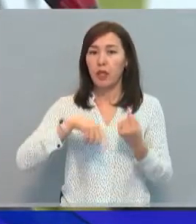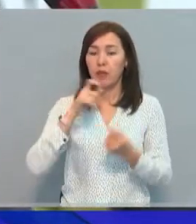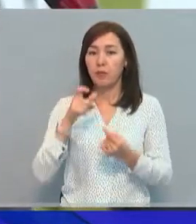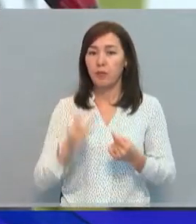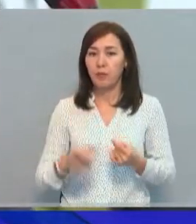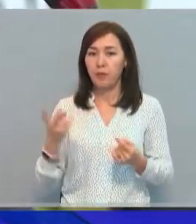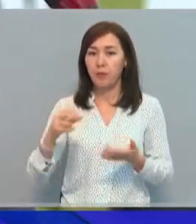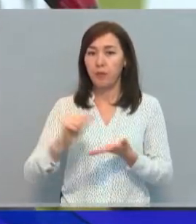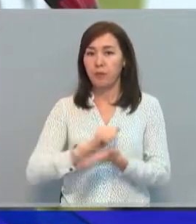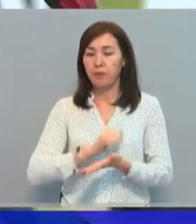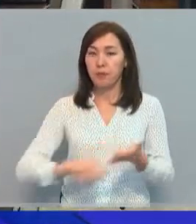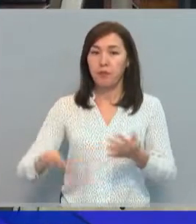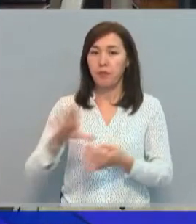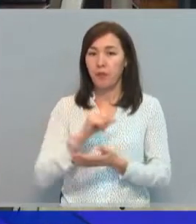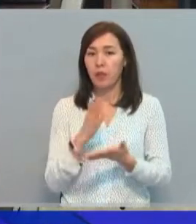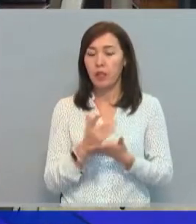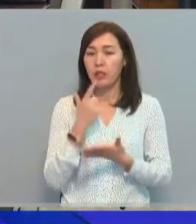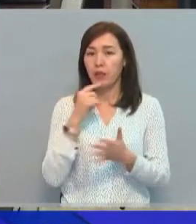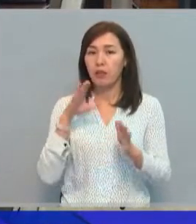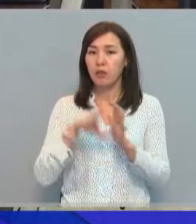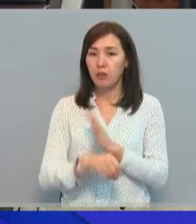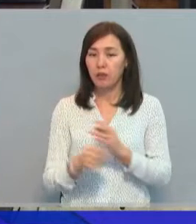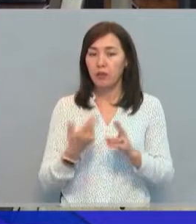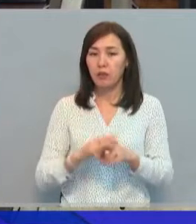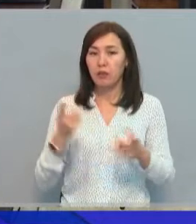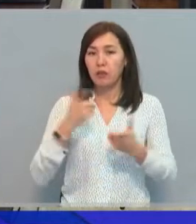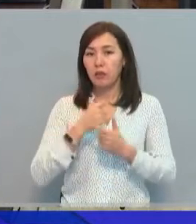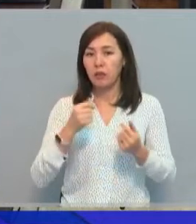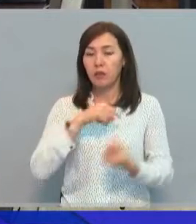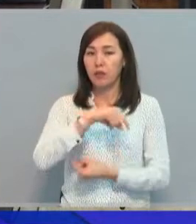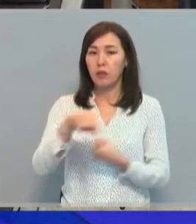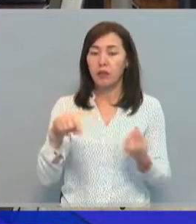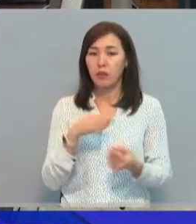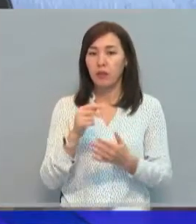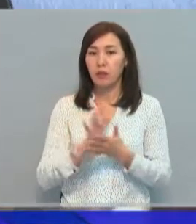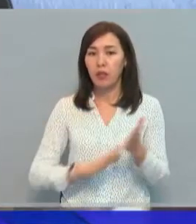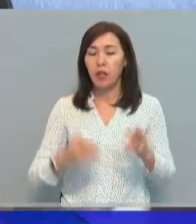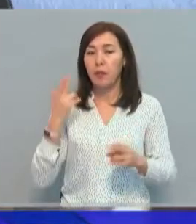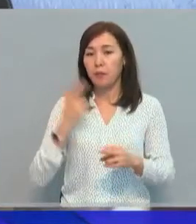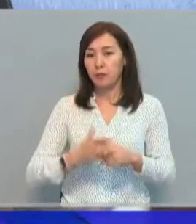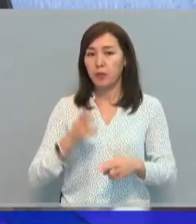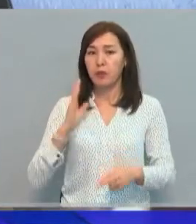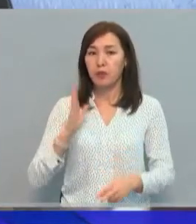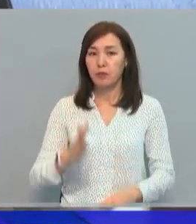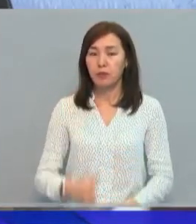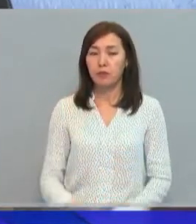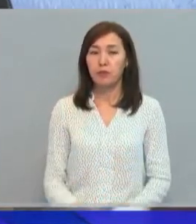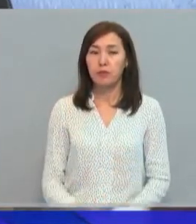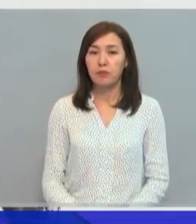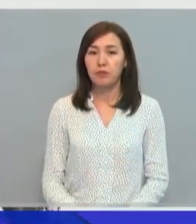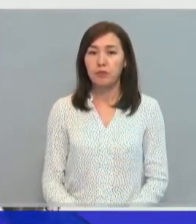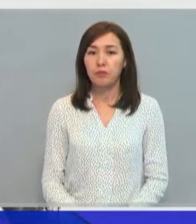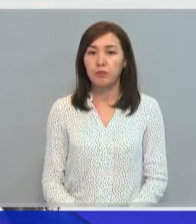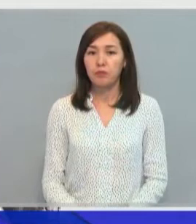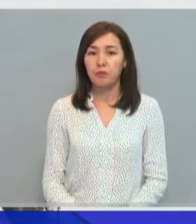өкілдерінде тиісті құжаттың барлығы бар. Қызылсызыққа енді деген хабарлама кәсіпкерлікті ары қарай дамытуға қол байлау болып отыр.